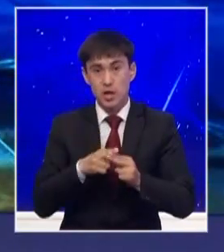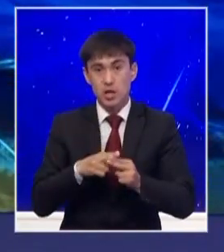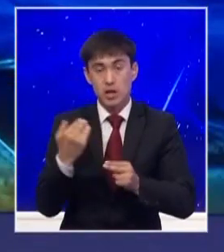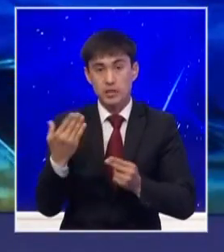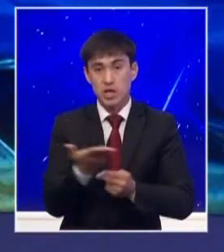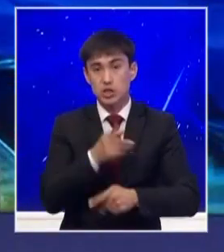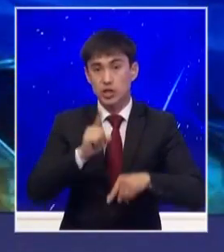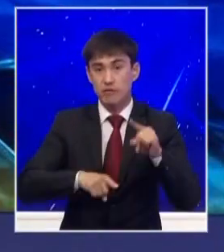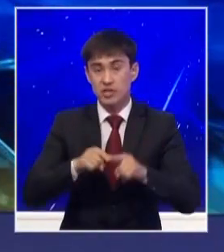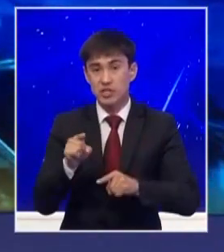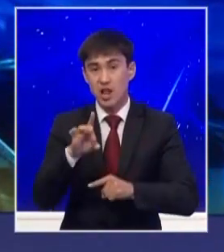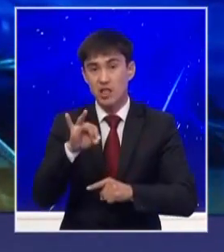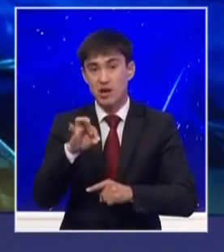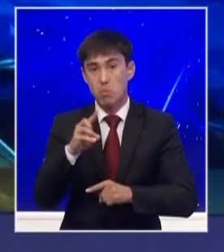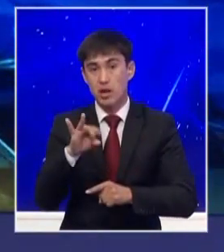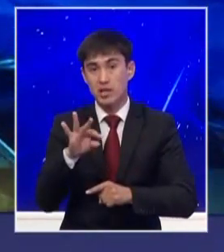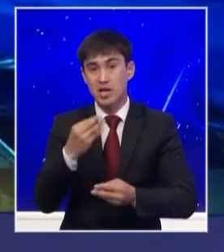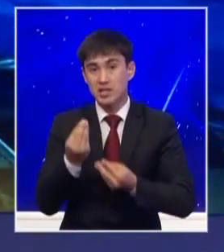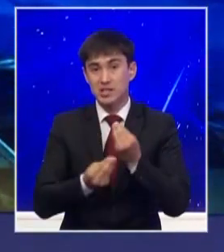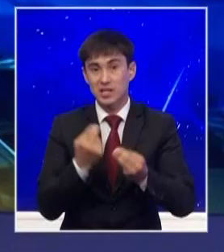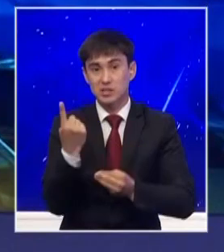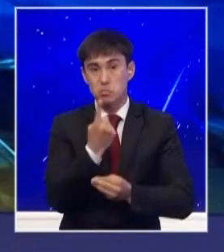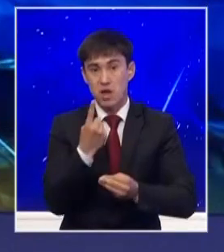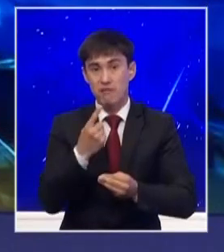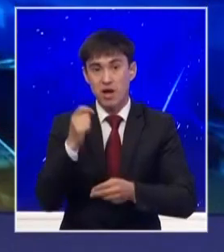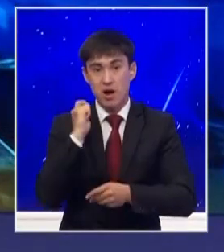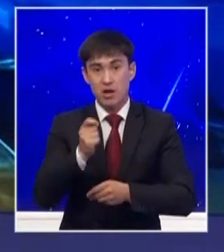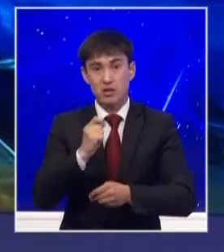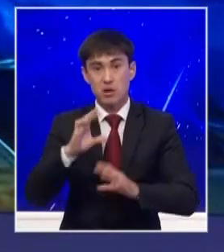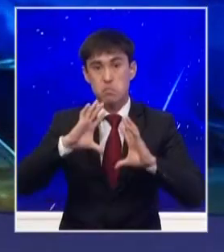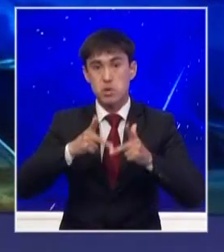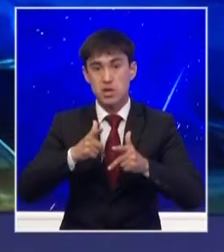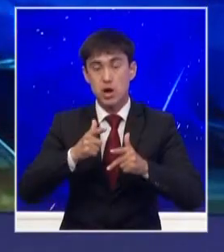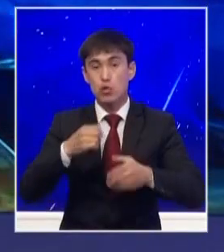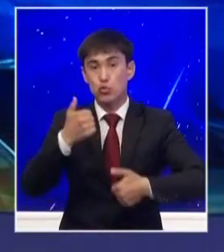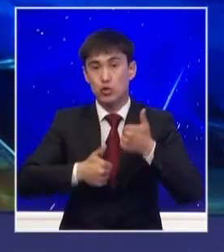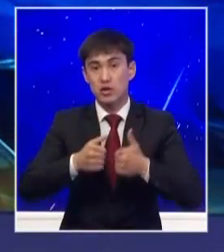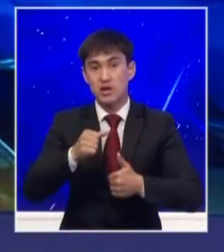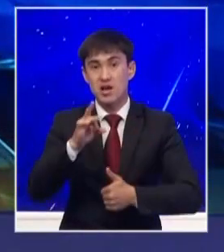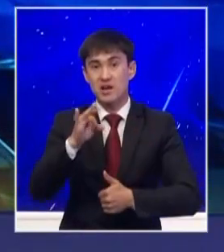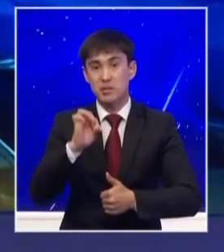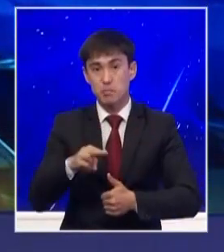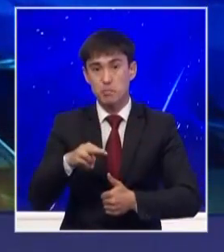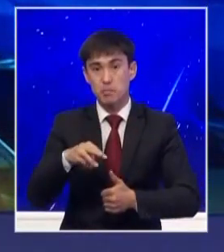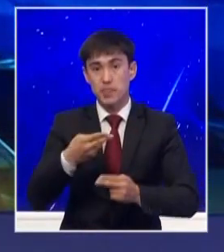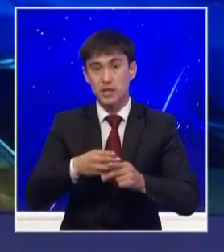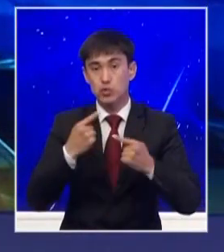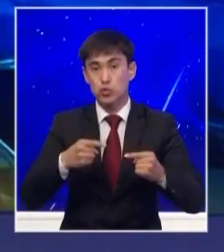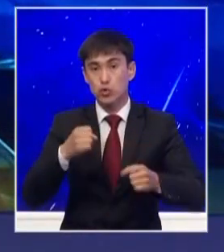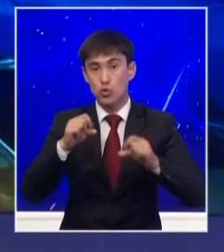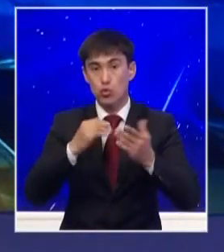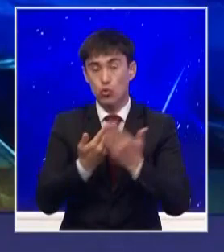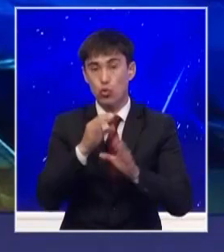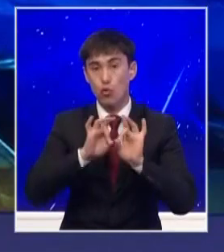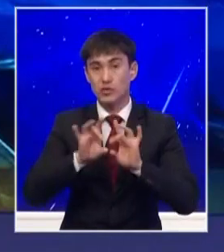того, наша соотечественница Елена Рыбакина сыграет с первой ракеткой мира на турнире в Риме. Эти и другие новости о спорте